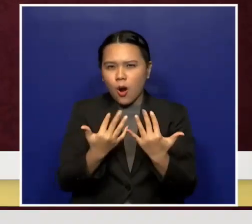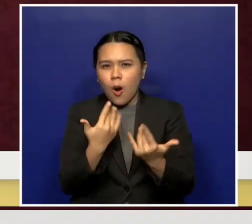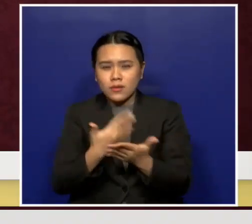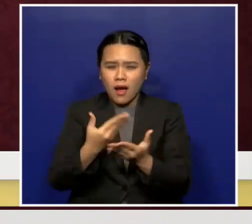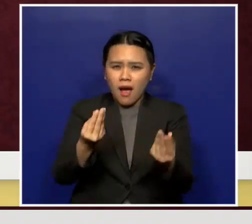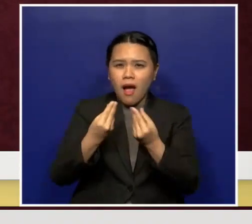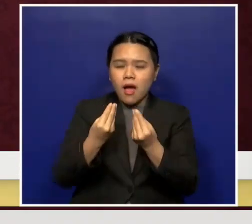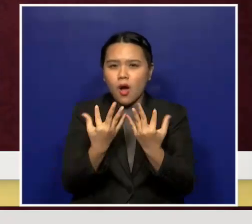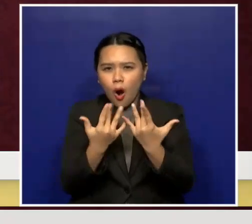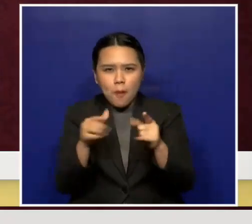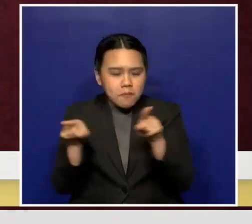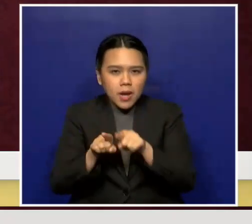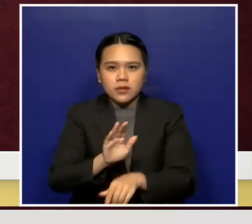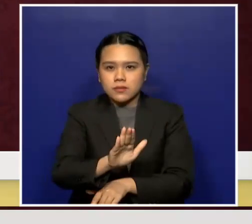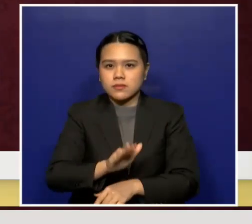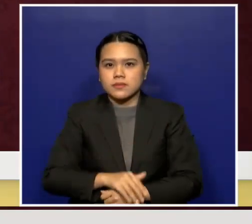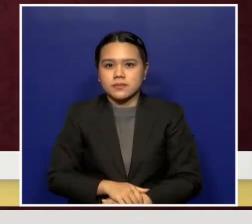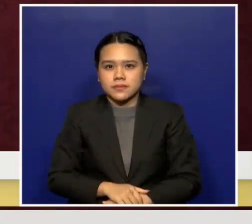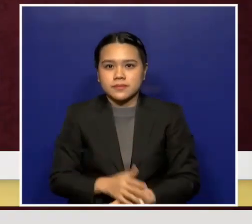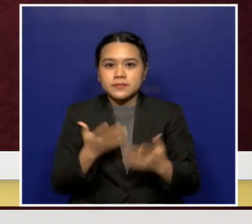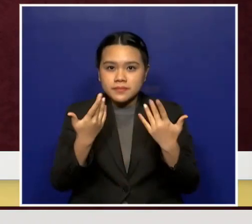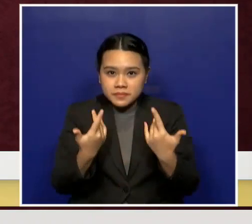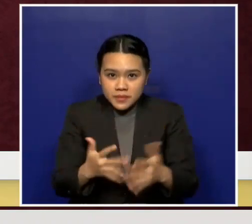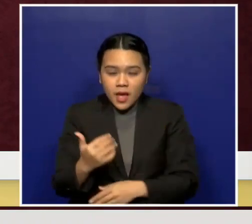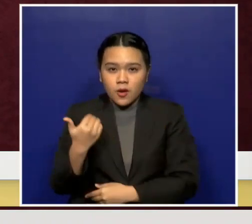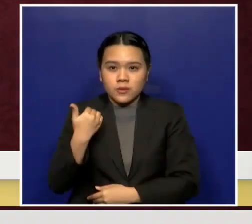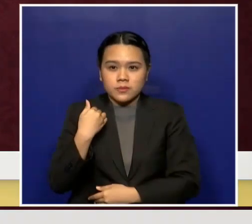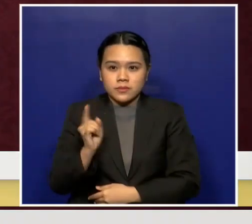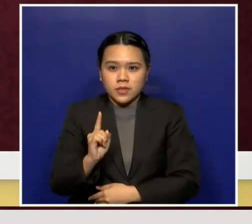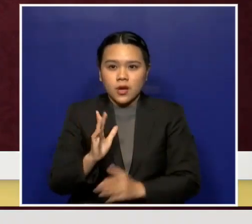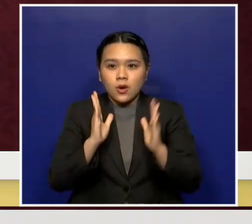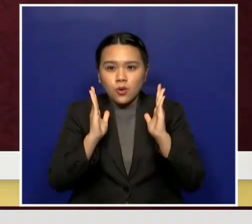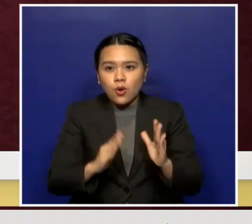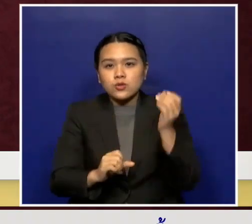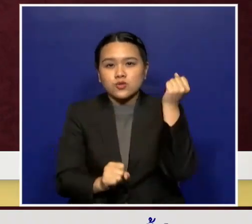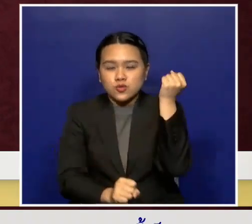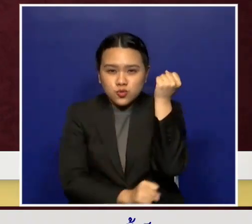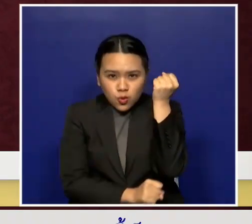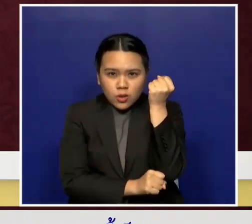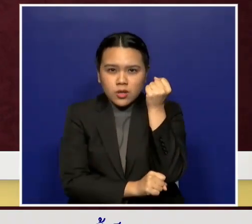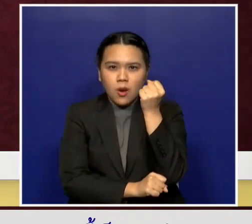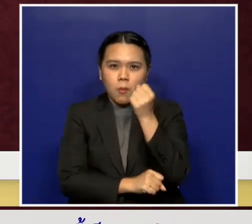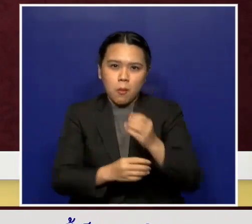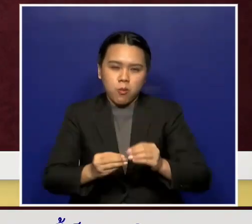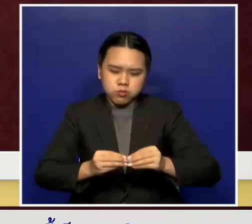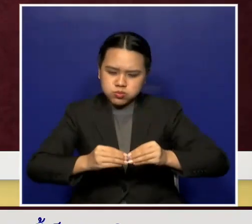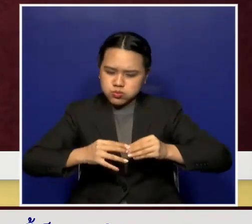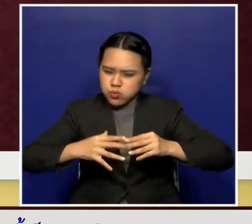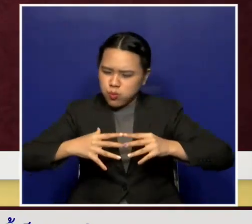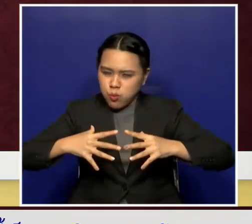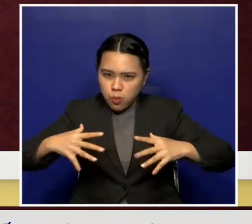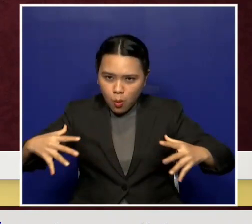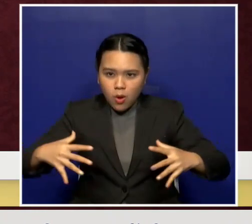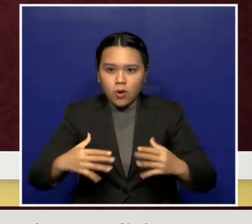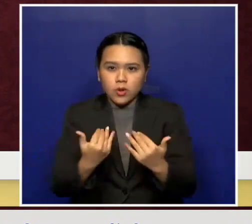ากกันบ้างและยิ่งกว่านั้นคนจนพุ่งสูงที่สุดเป็นประวัติการวันนี้ทะ